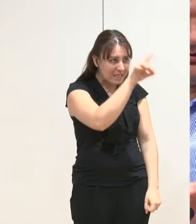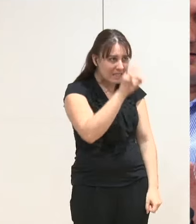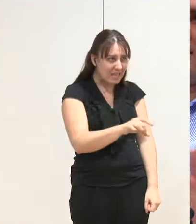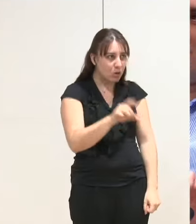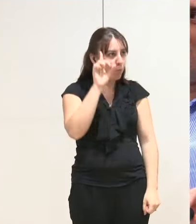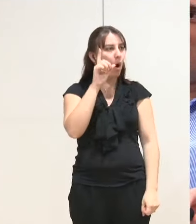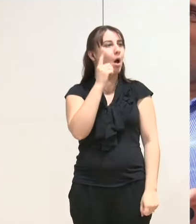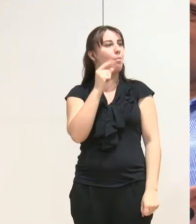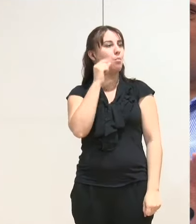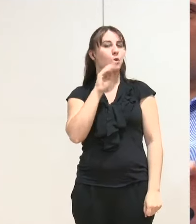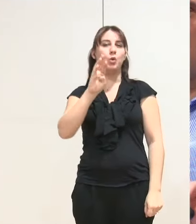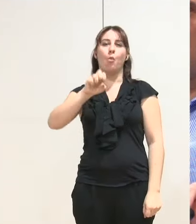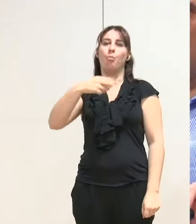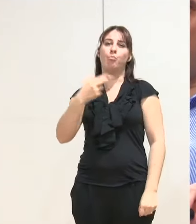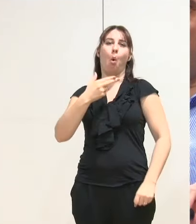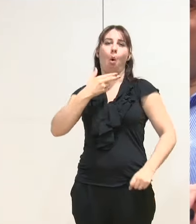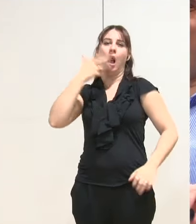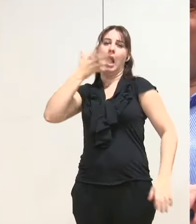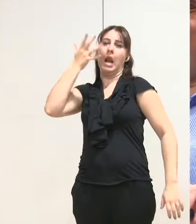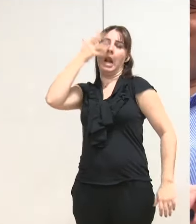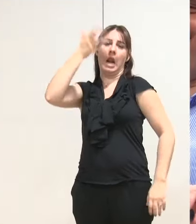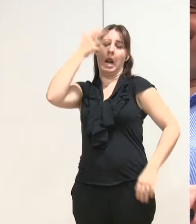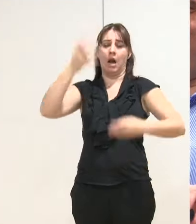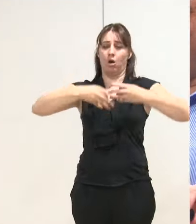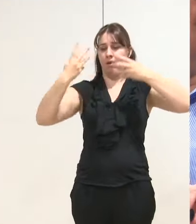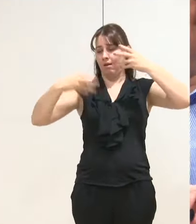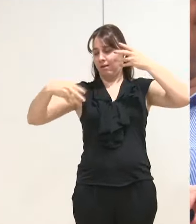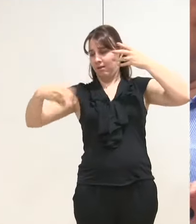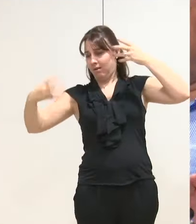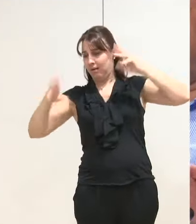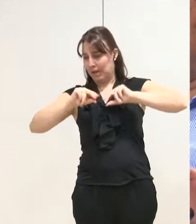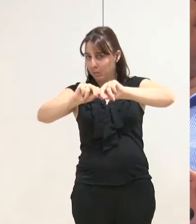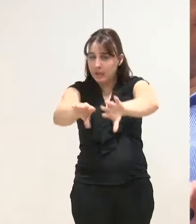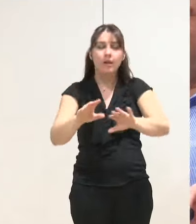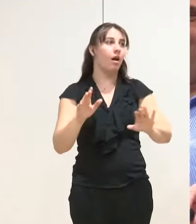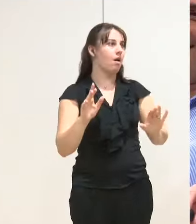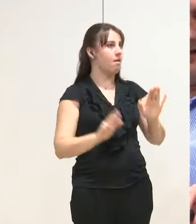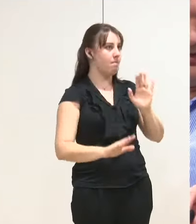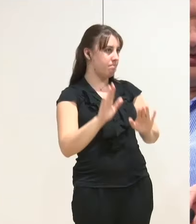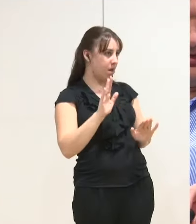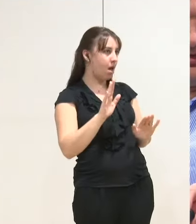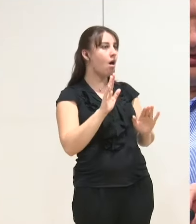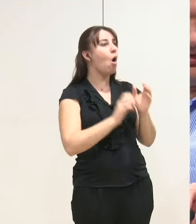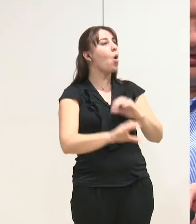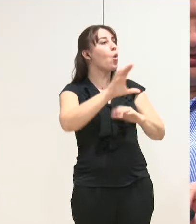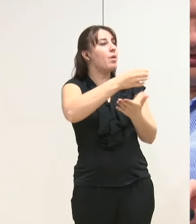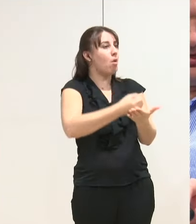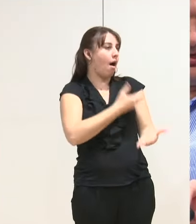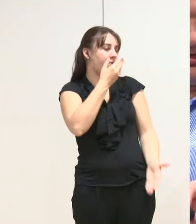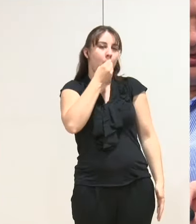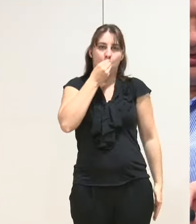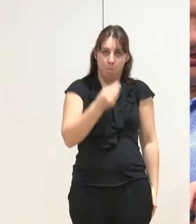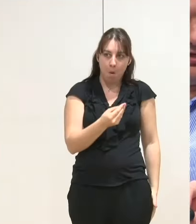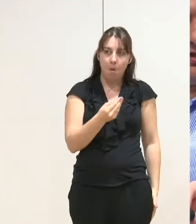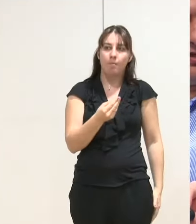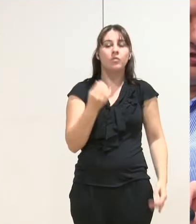Paul Bron je crois que là il y a eu le droit entré plat dessert euh donc par contre votre complément me satisfait